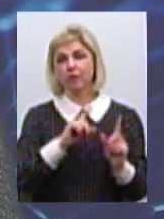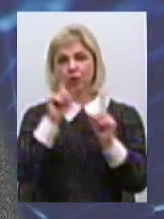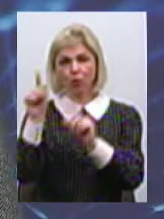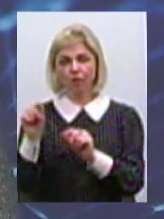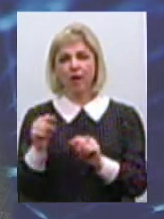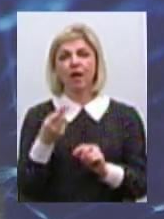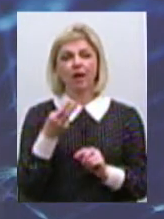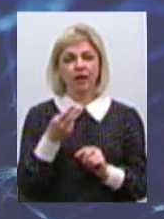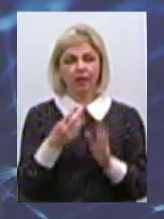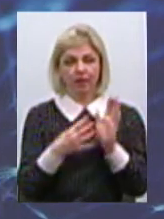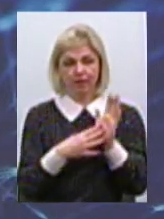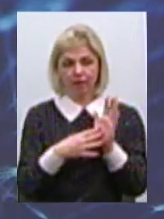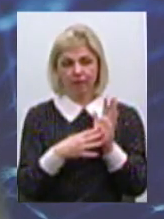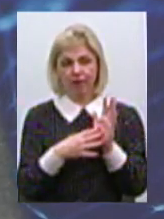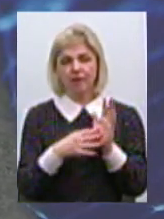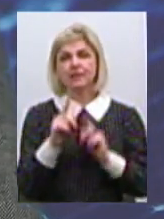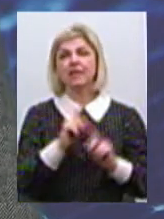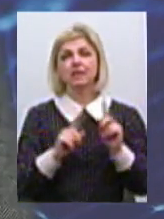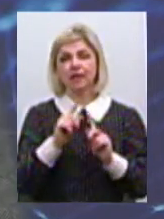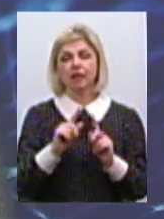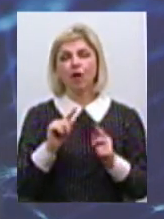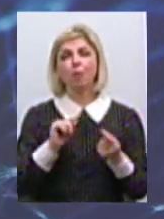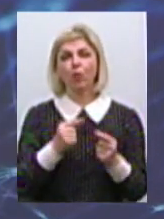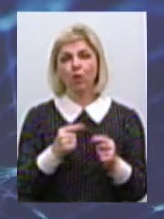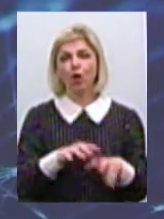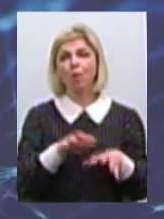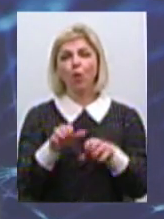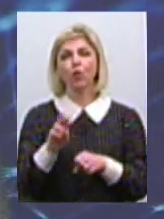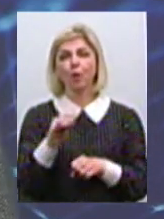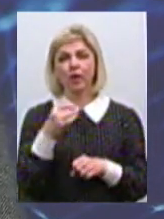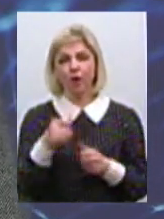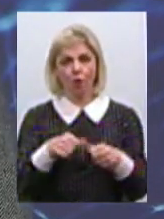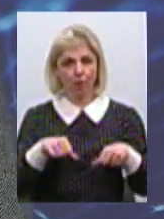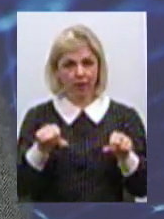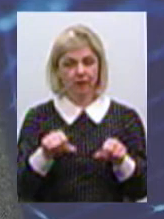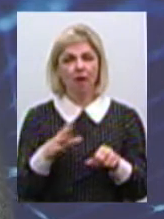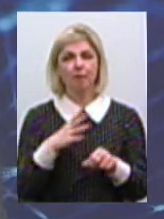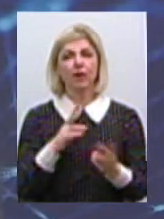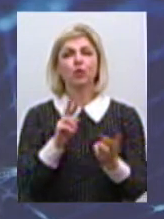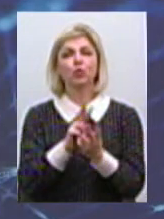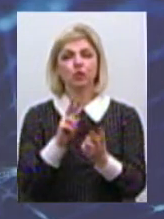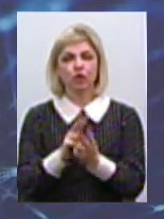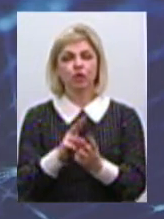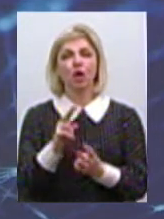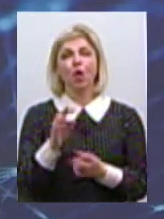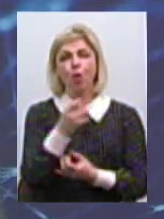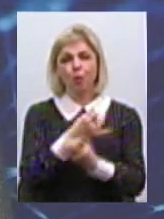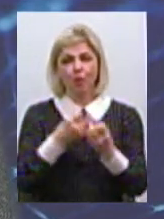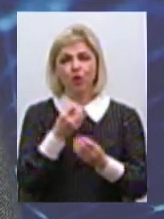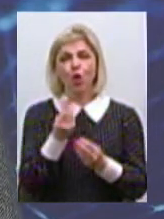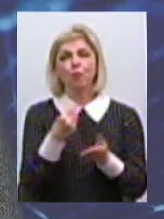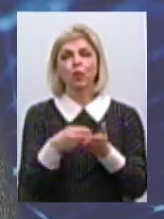було 9 квітня засідання антимонопольного комітету. По-друге, ми зустрічалися в Укравтодорі, обговорювали бюджет додатковий